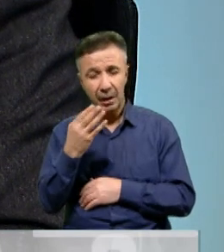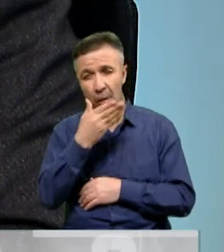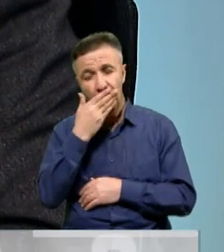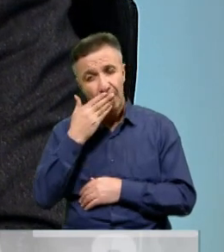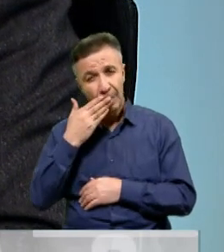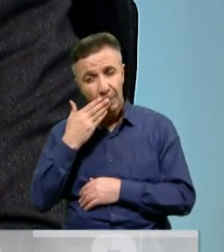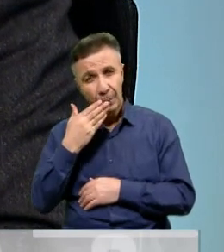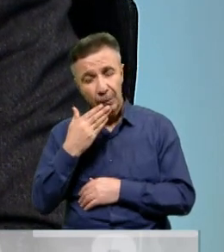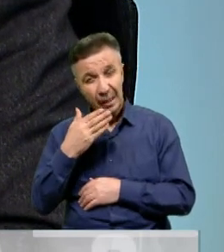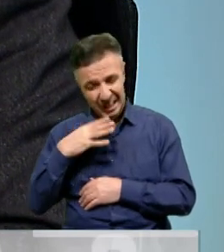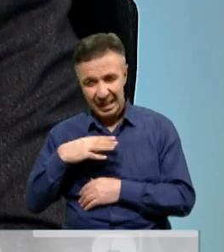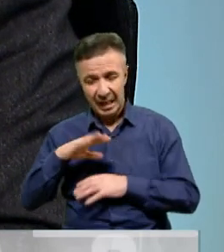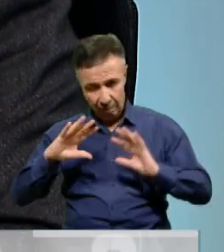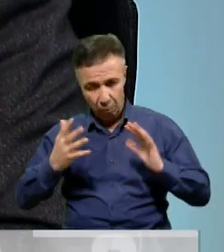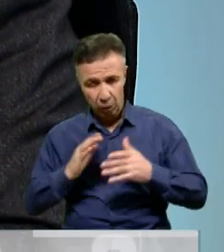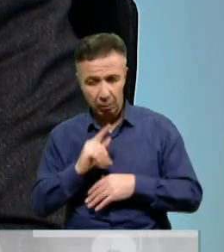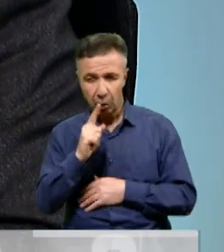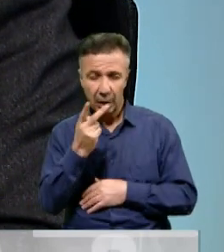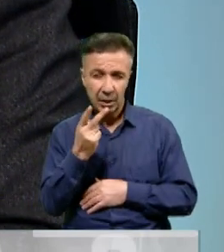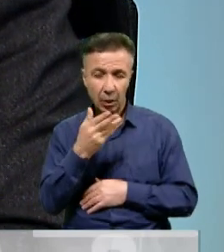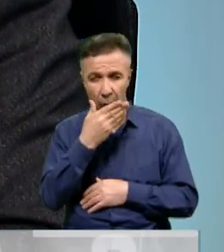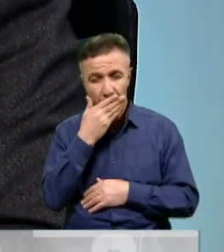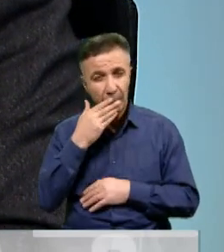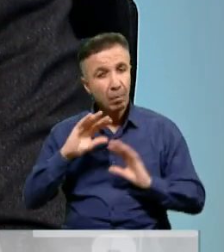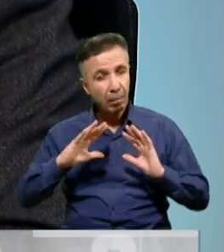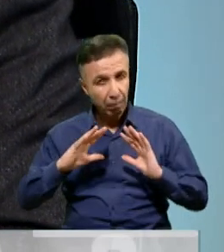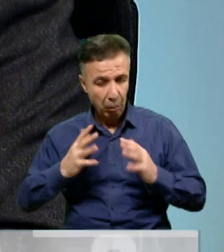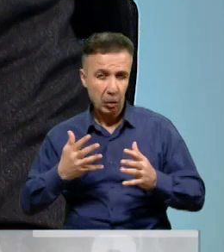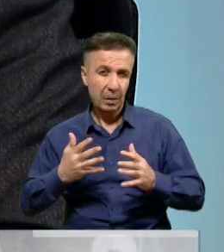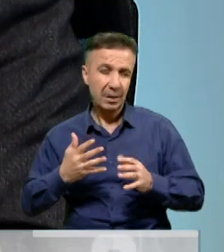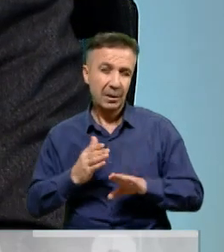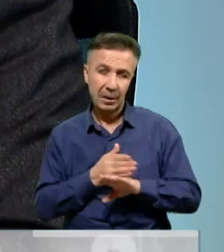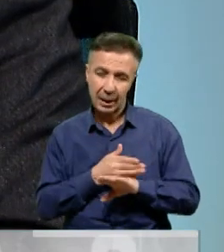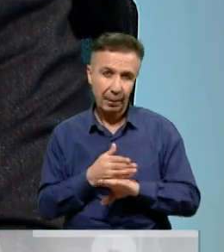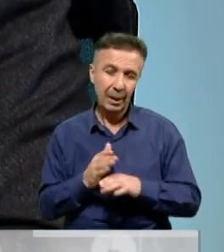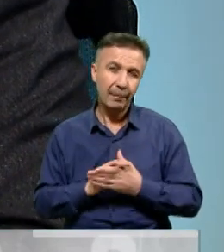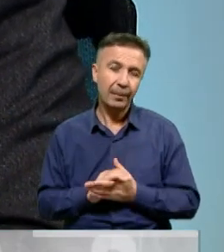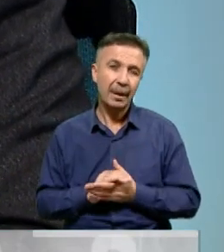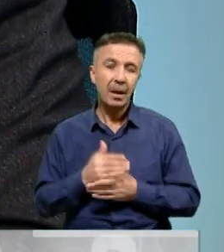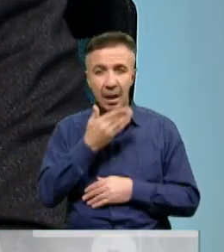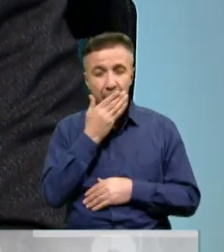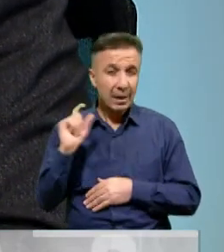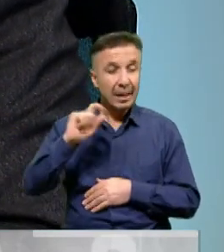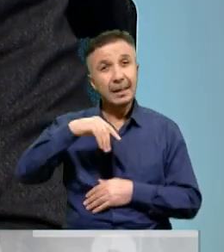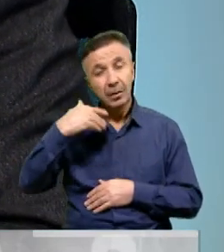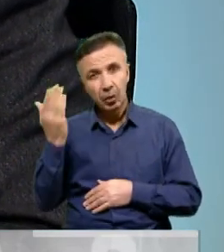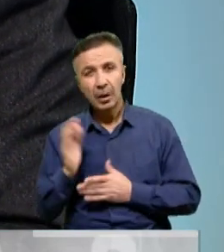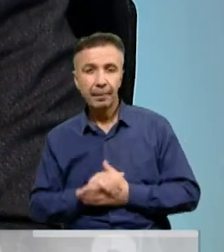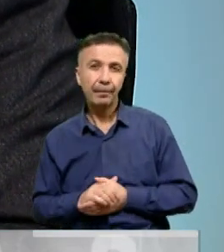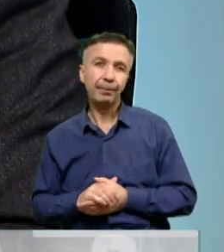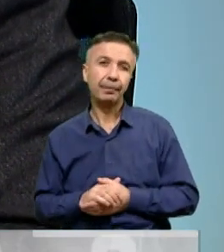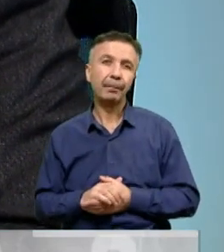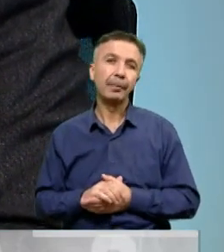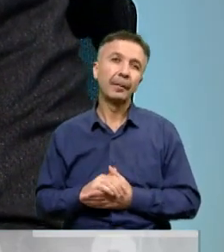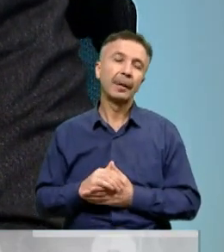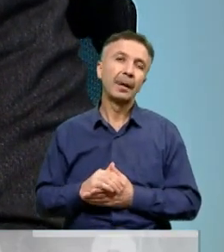bozsa, bu birkaç defa orucunu bozması sebebiyle Ramazan'dan sonra